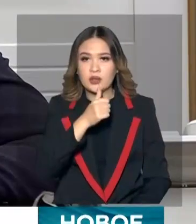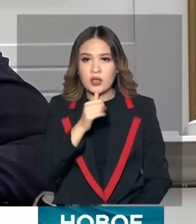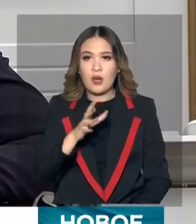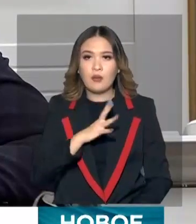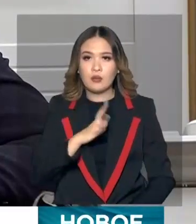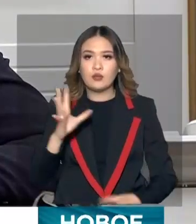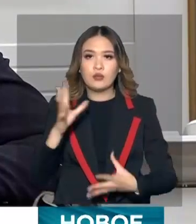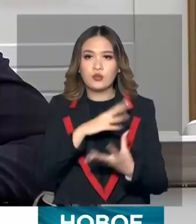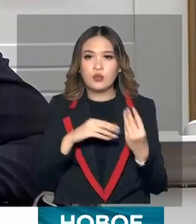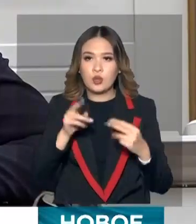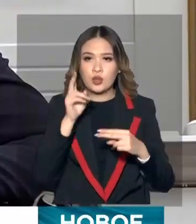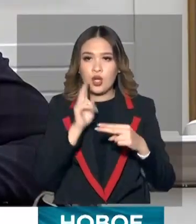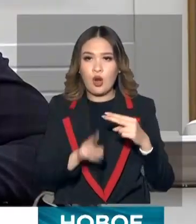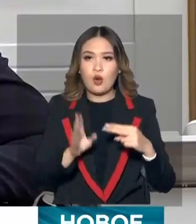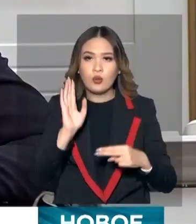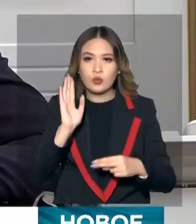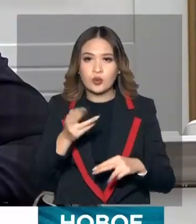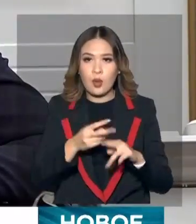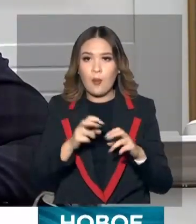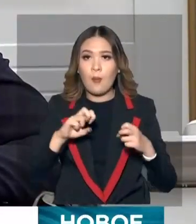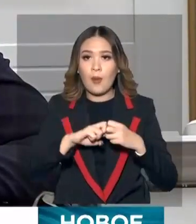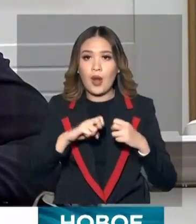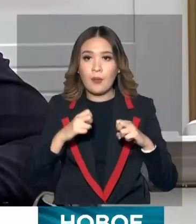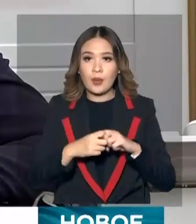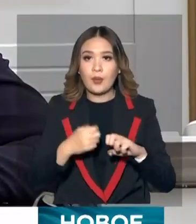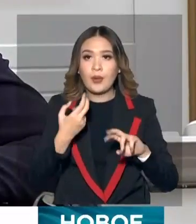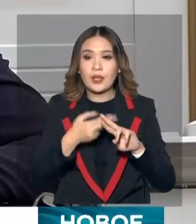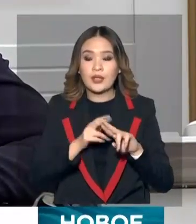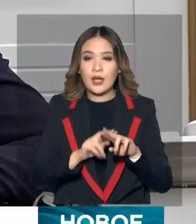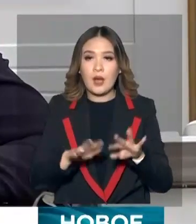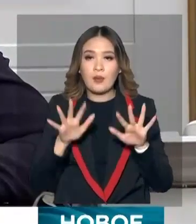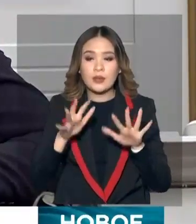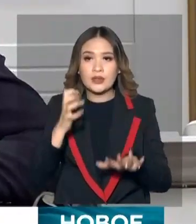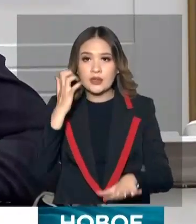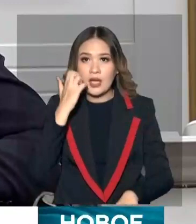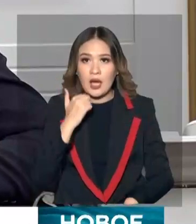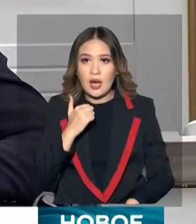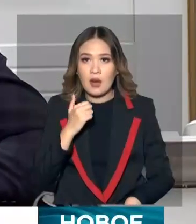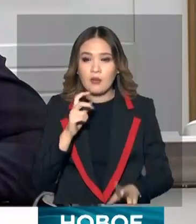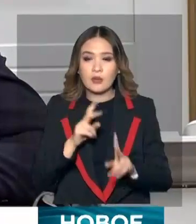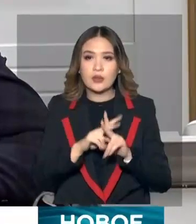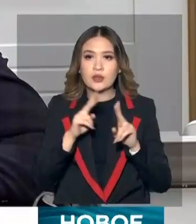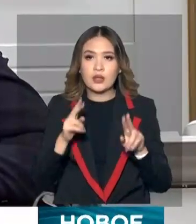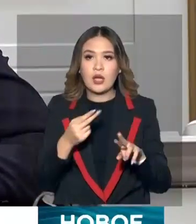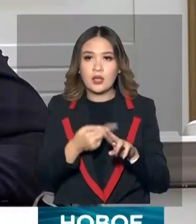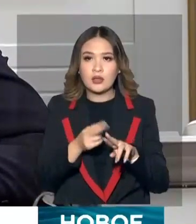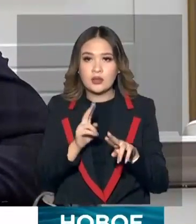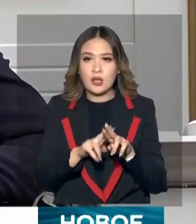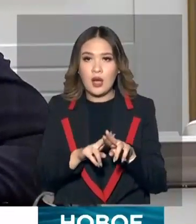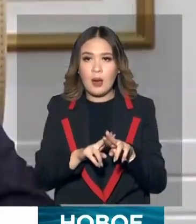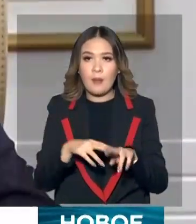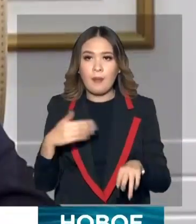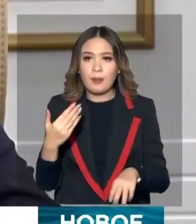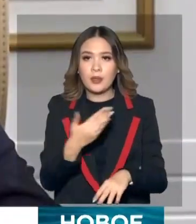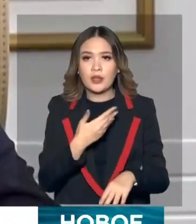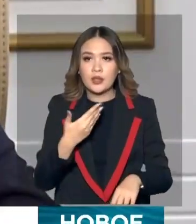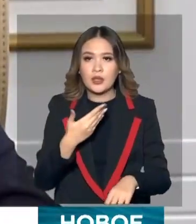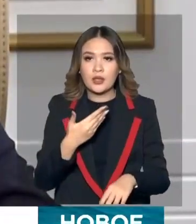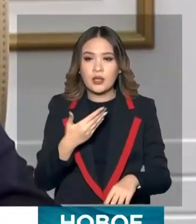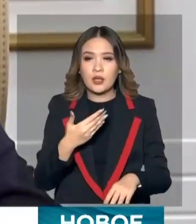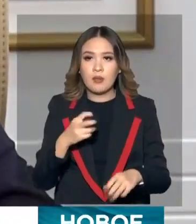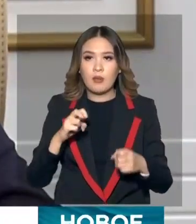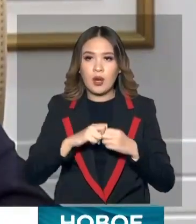закончим. И думаем, проблему именно этого района, старого аэропорта, северо-восточной части города, мы снимем. Проблема